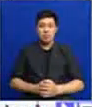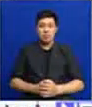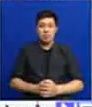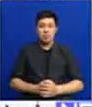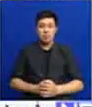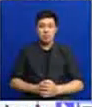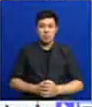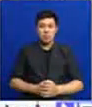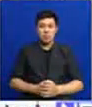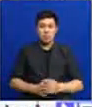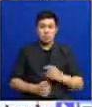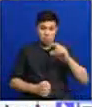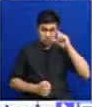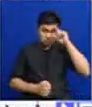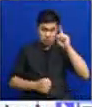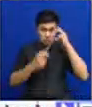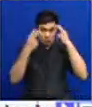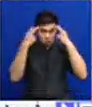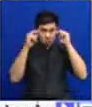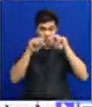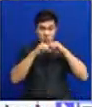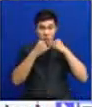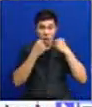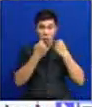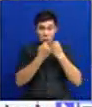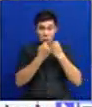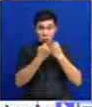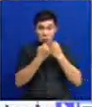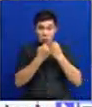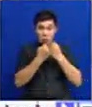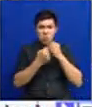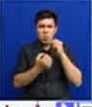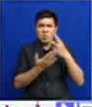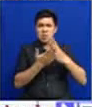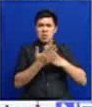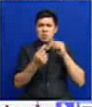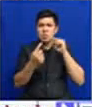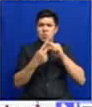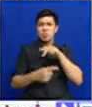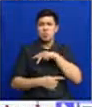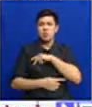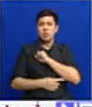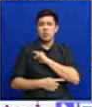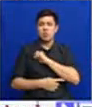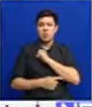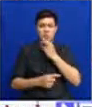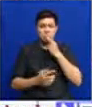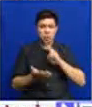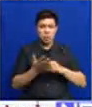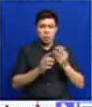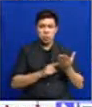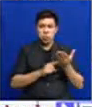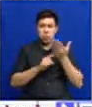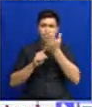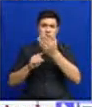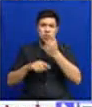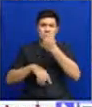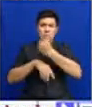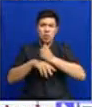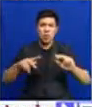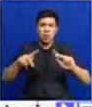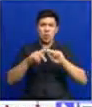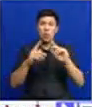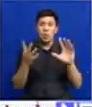นายเสถียรวิพรมหานายกสมาคมนักวิชาการเพื่อพระพุทธศาสนาได้ขอยื่นหนังสือต่อรัฐมนตรีว่าการกระทรวงวัฒนธร